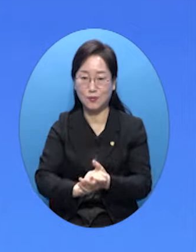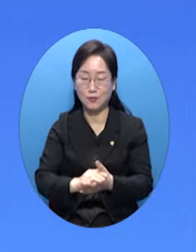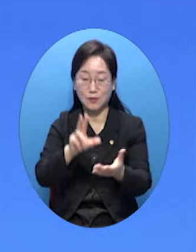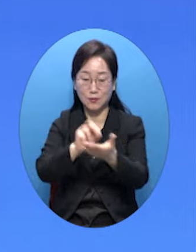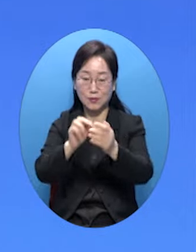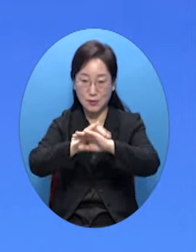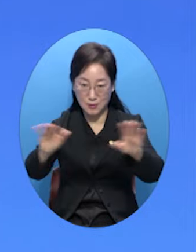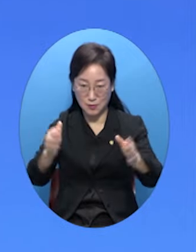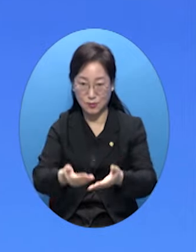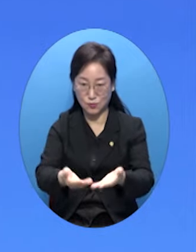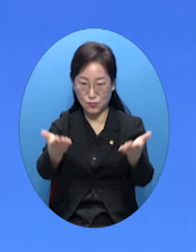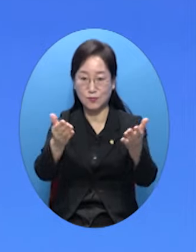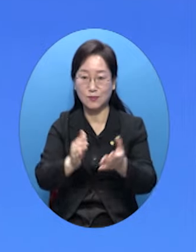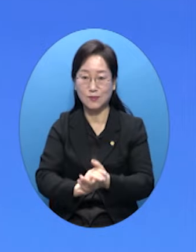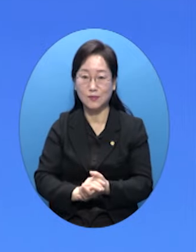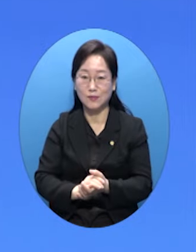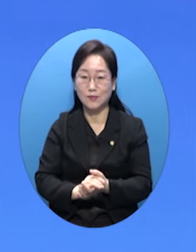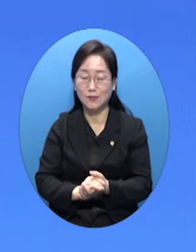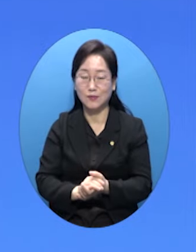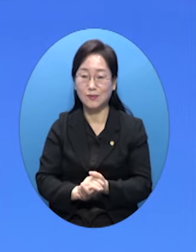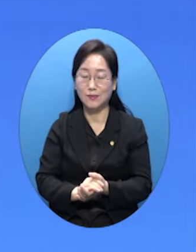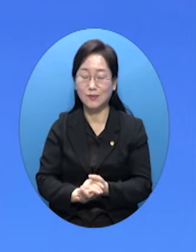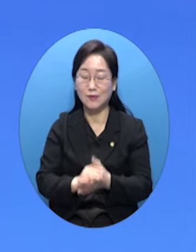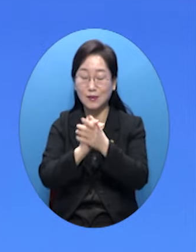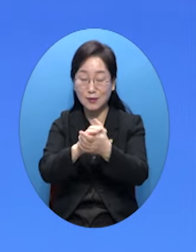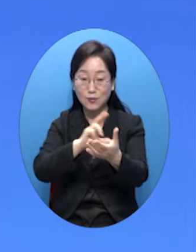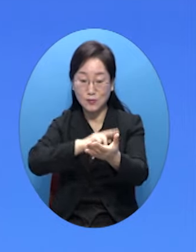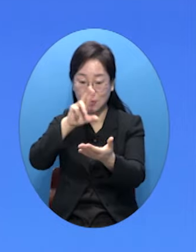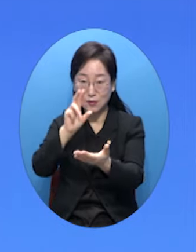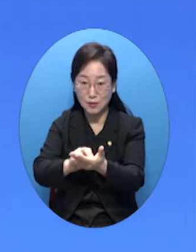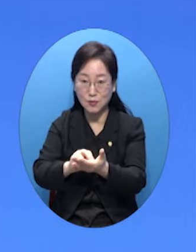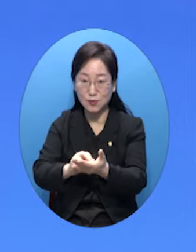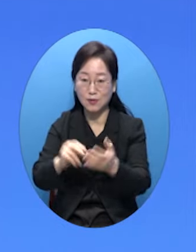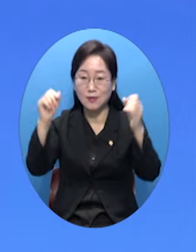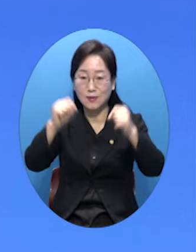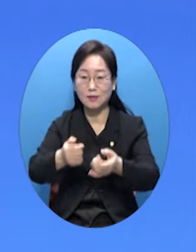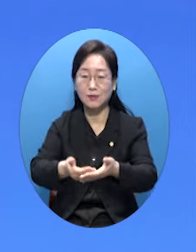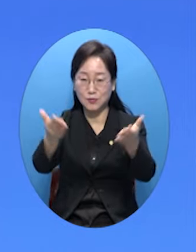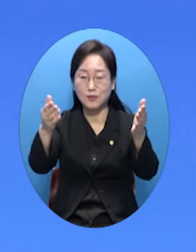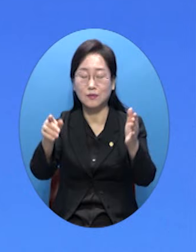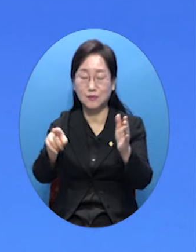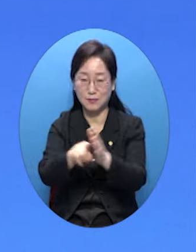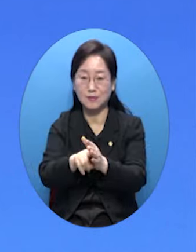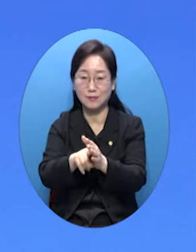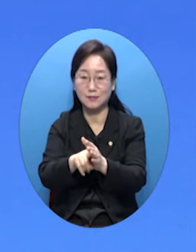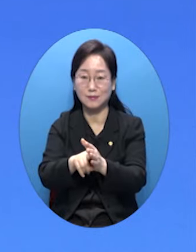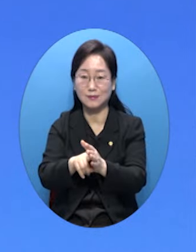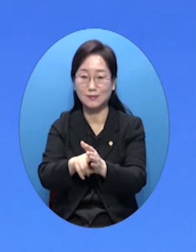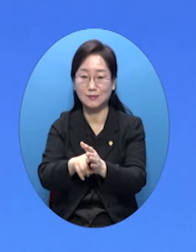문제를 해결해 주시고 기도 제목에 응답이 나오게 만들어 줄 것입니다.